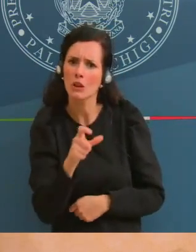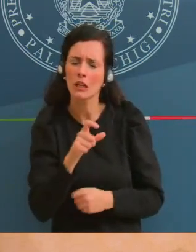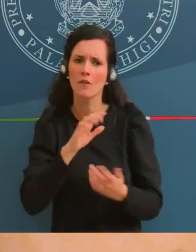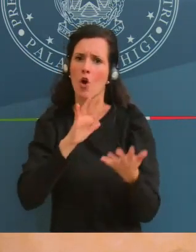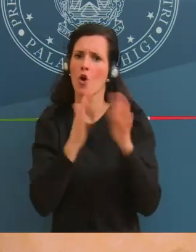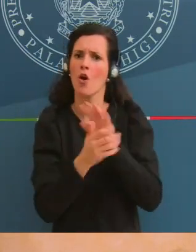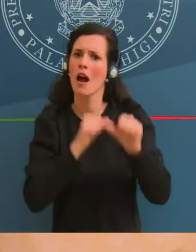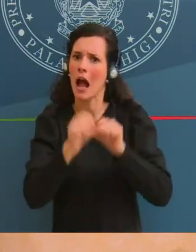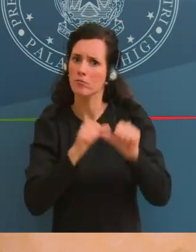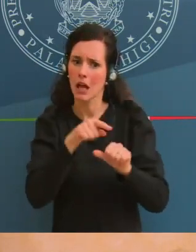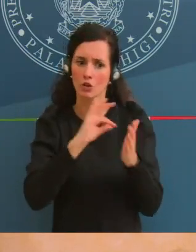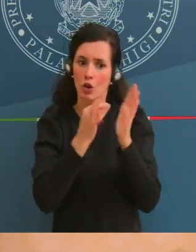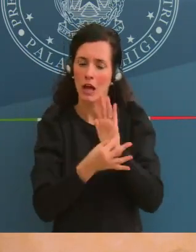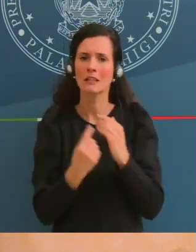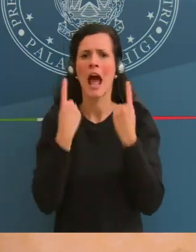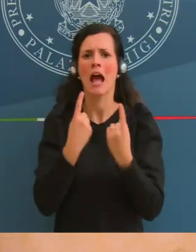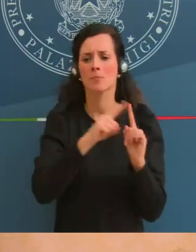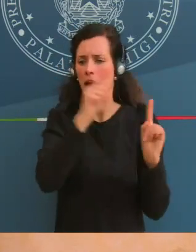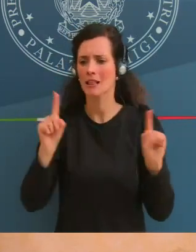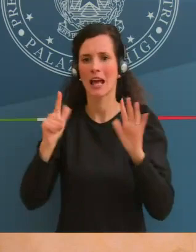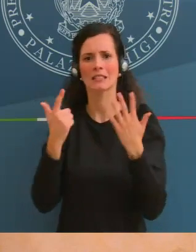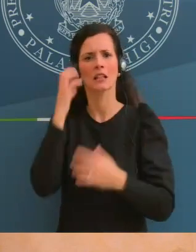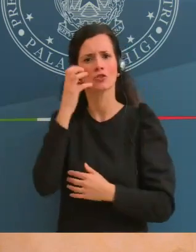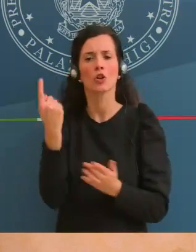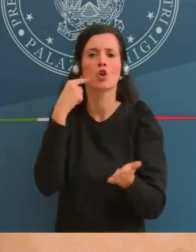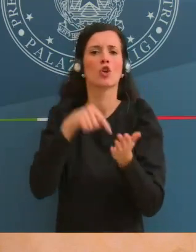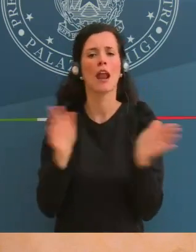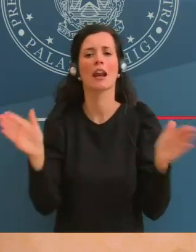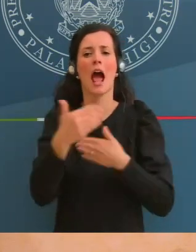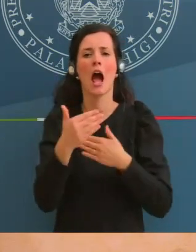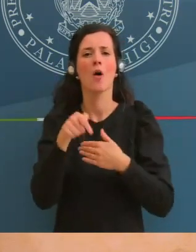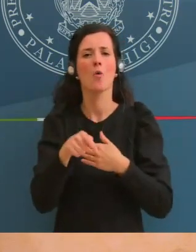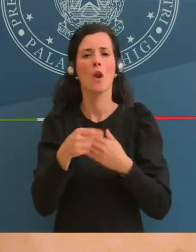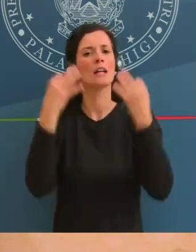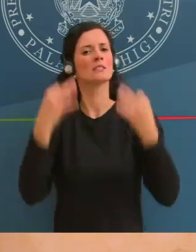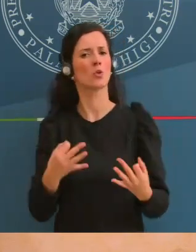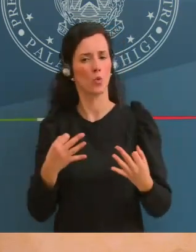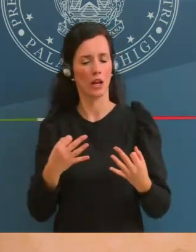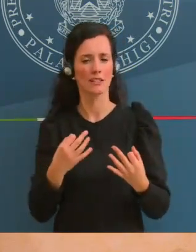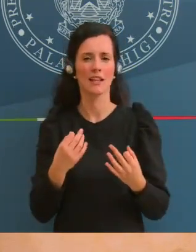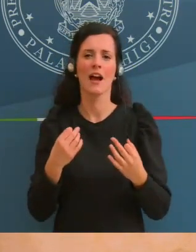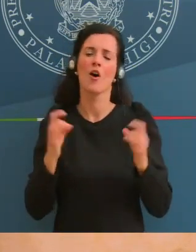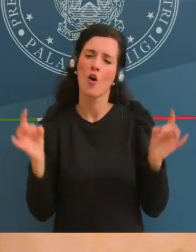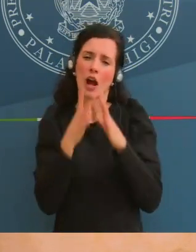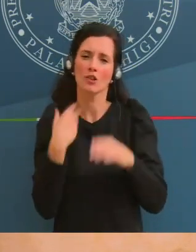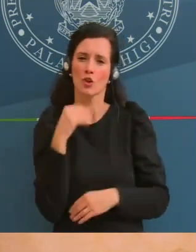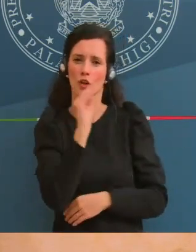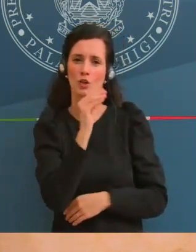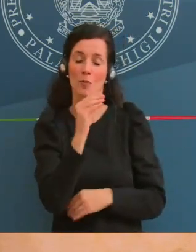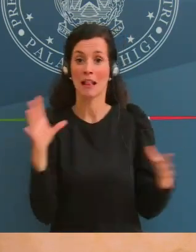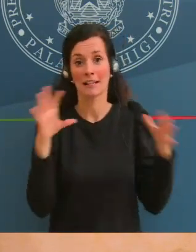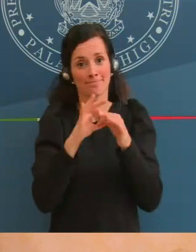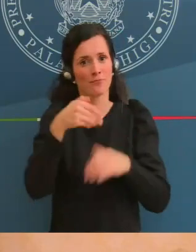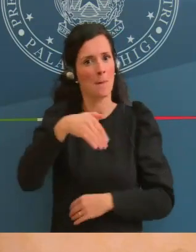domanda sul mass mercoledì in aula avrà un un dibattito un confronto su un tema